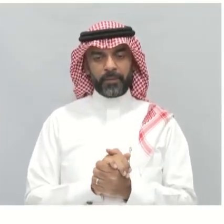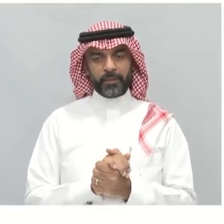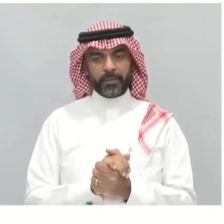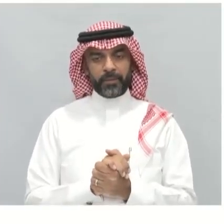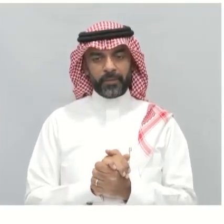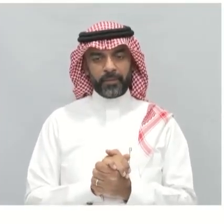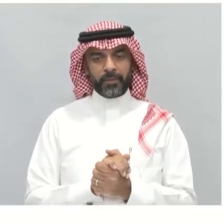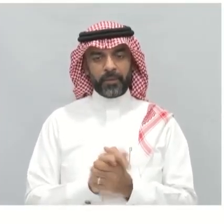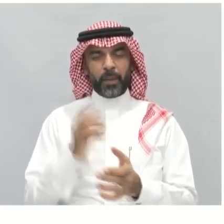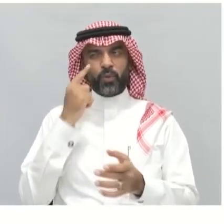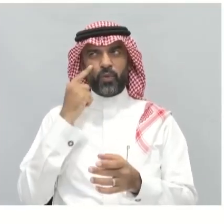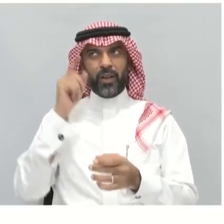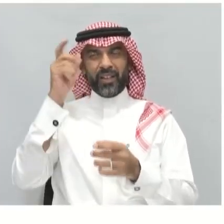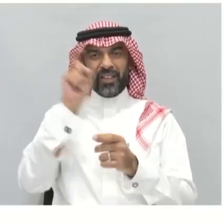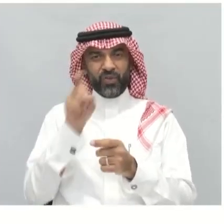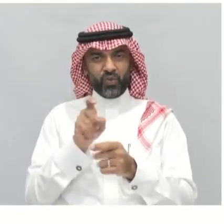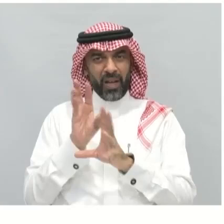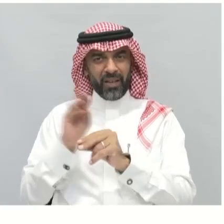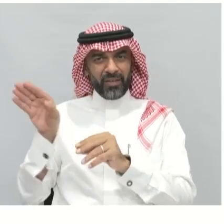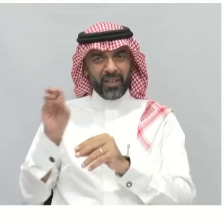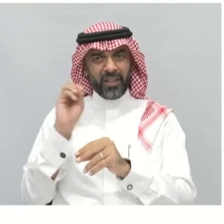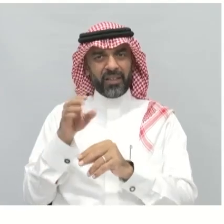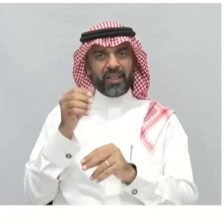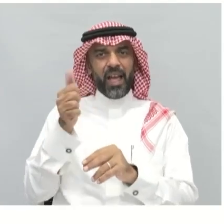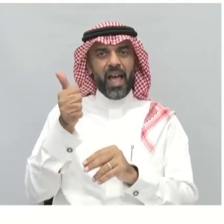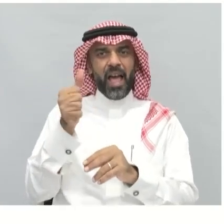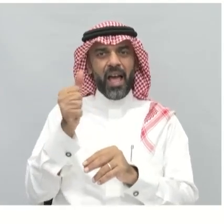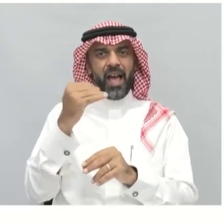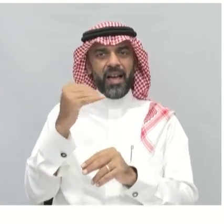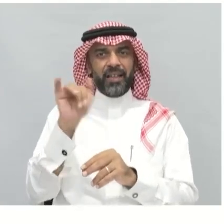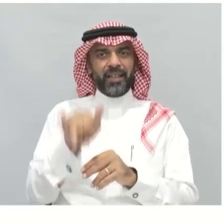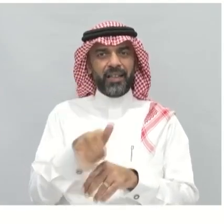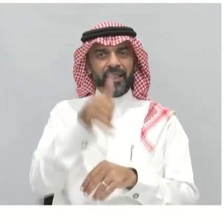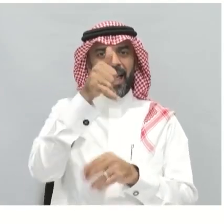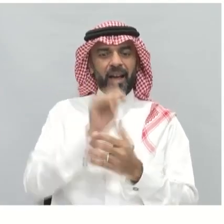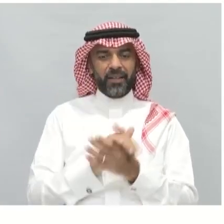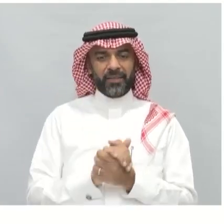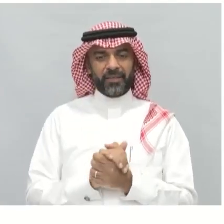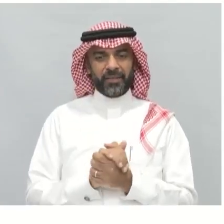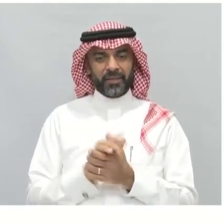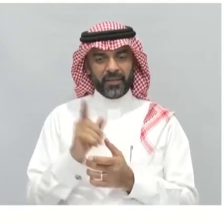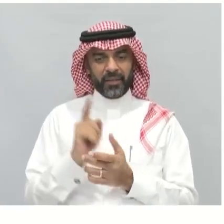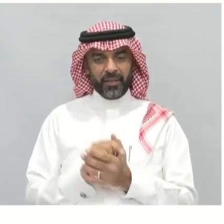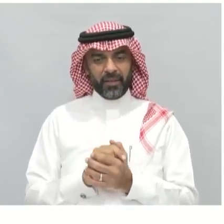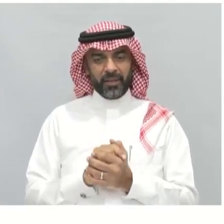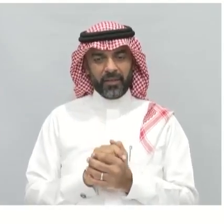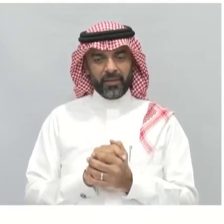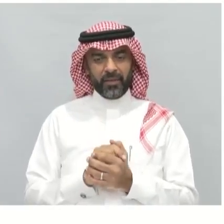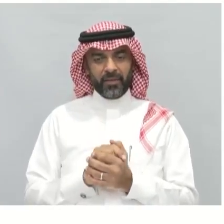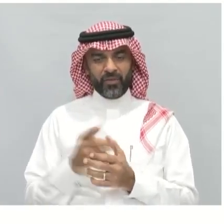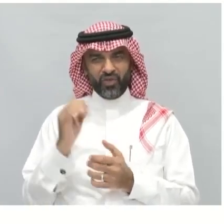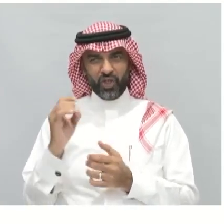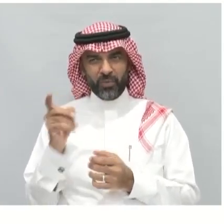الاجابه عن الفعل احياء سن قتها بالف لينه عدد احرفه اربعه ما الحرف الذي سبق